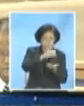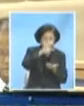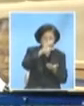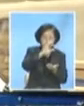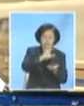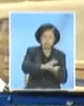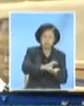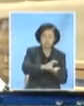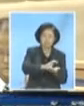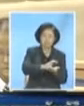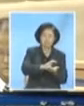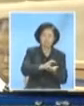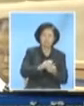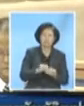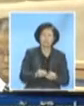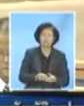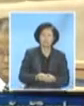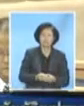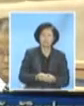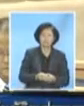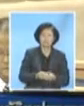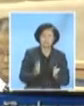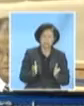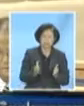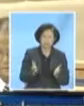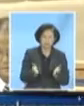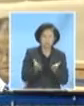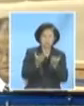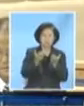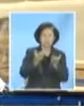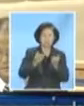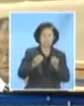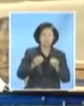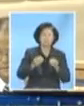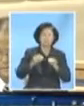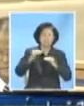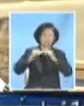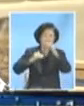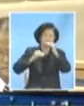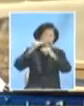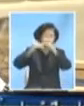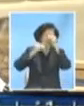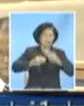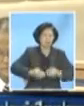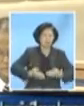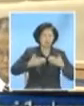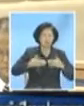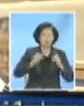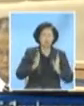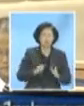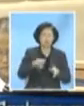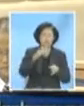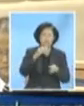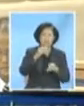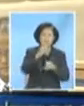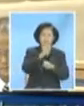ทุนเพื่อโทษครับกองทุนส่งเสริมและพัฒนาคุณภาพชีวิตคนพิการนะครับปีที่แล้วได้รับงบประมาณ26ล้านบ